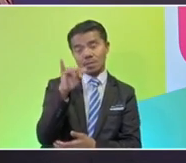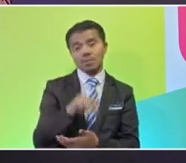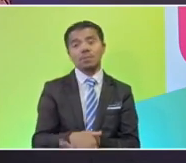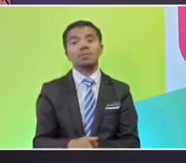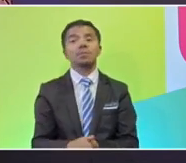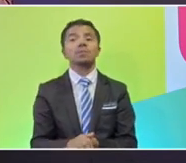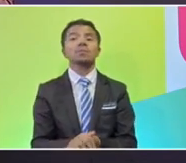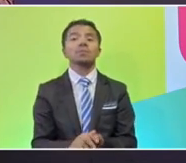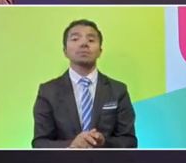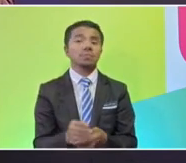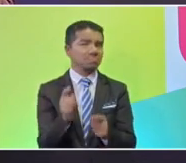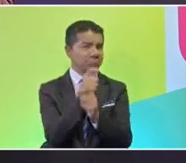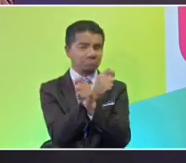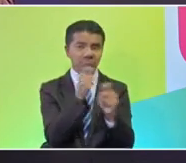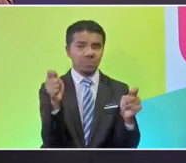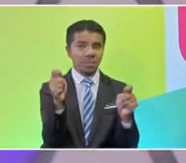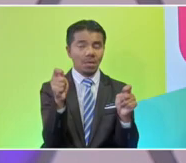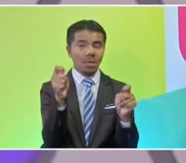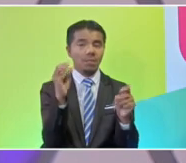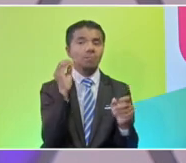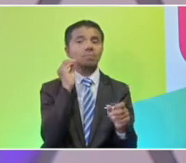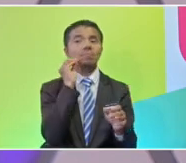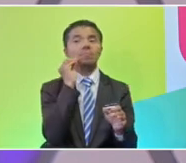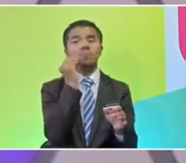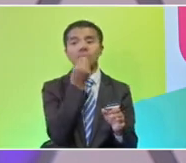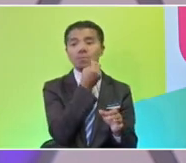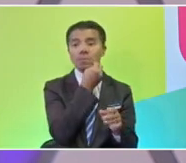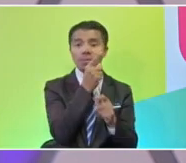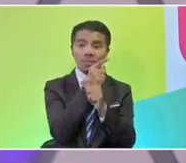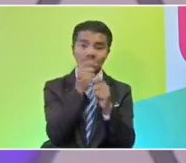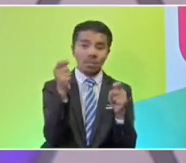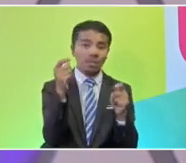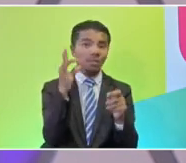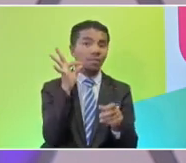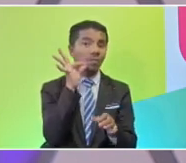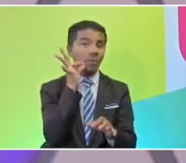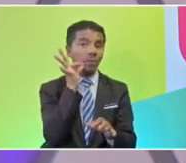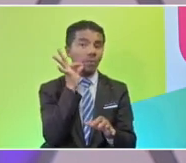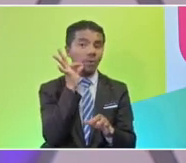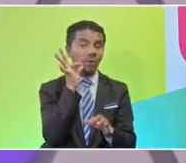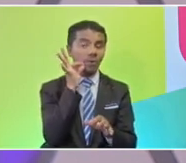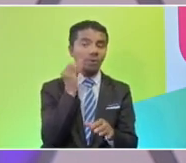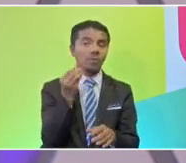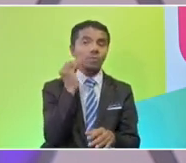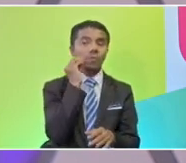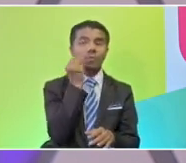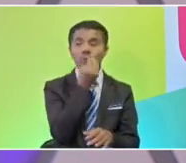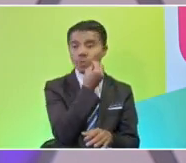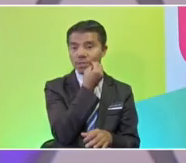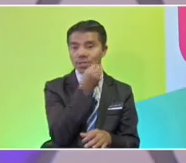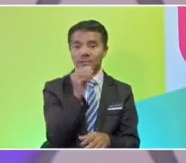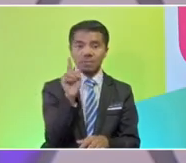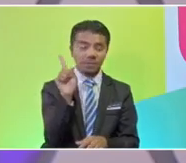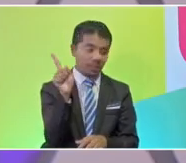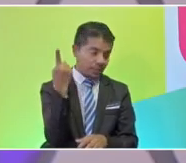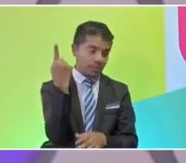yang tidak berbuah jadi dia tidak berbuah dia cuma berbunga daripada bunga